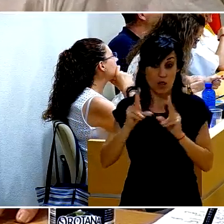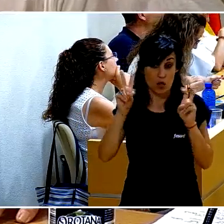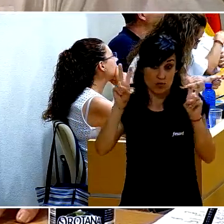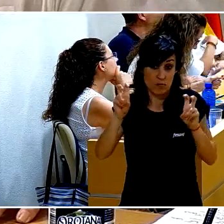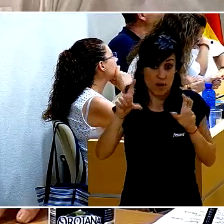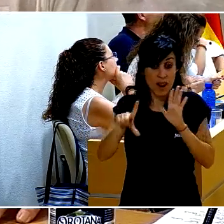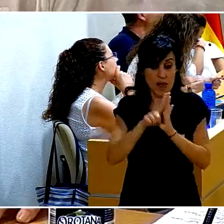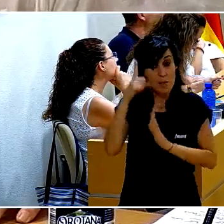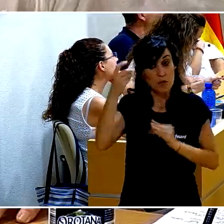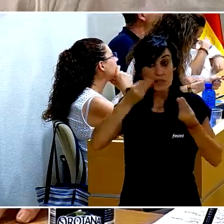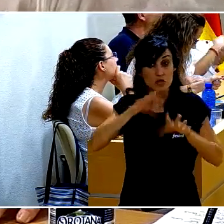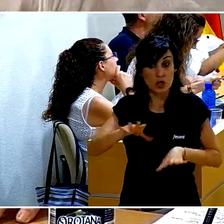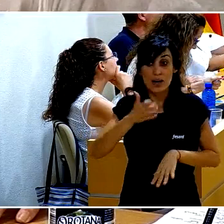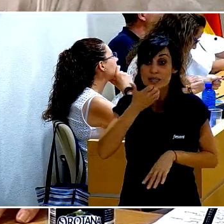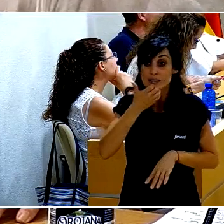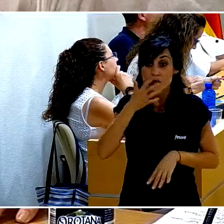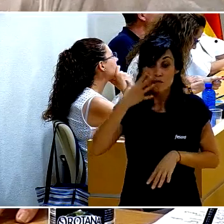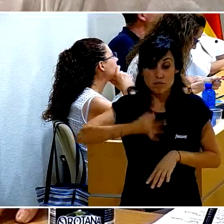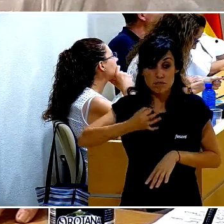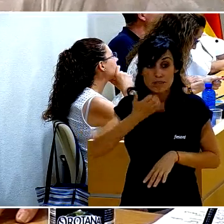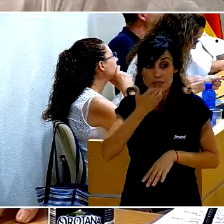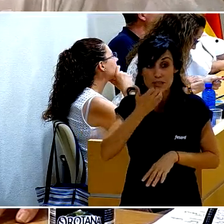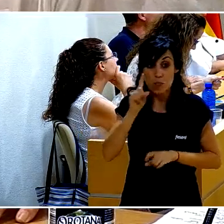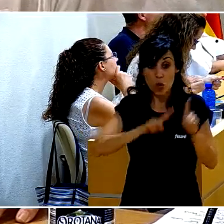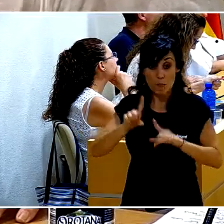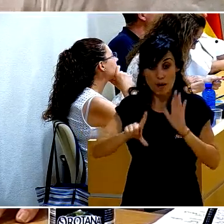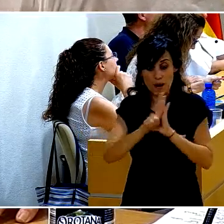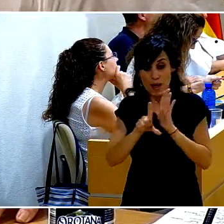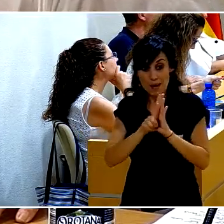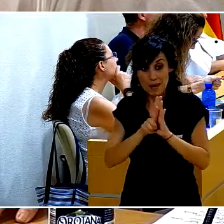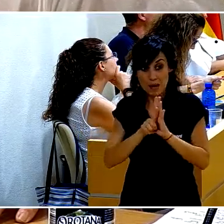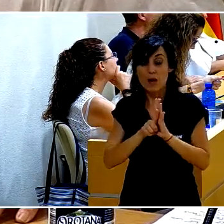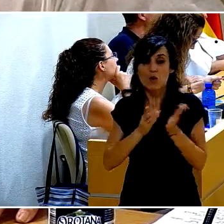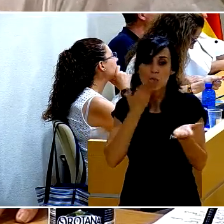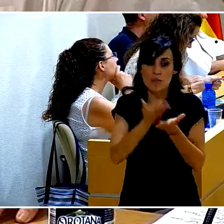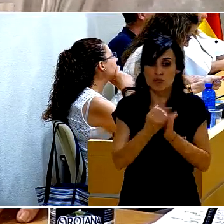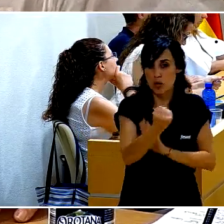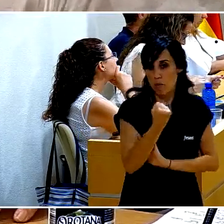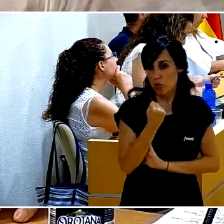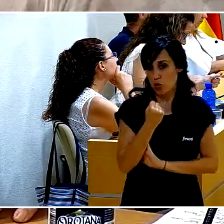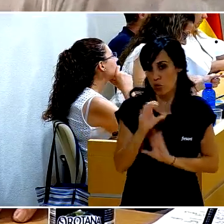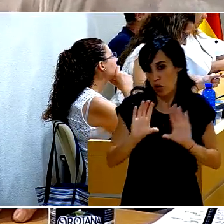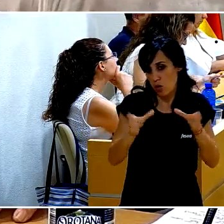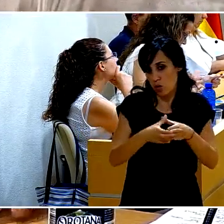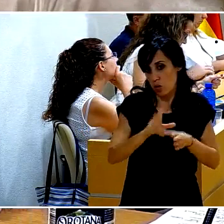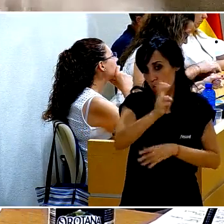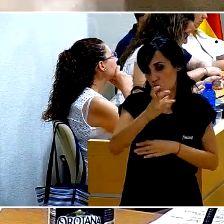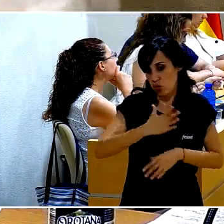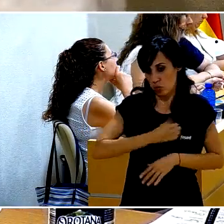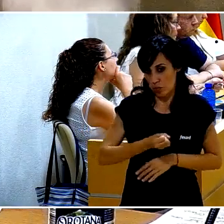històrica i si realment tinguérem dificultats per aplicar la llei, demanaríem el recolzament d'altres ajuntaments.